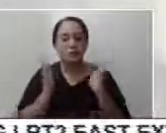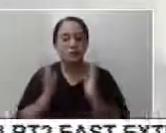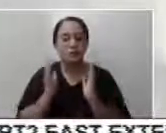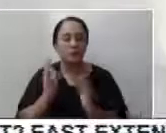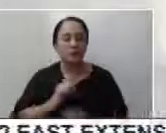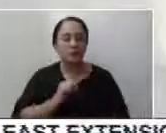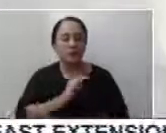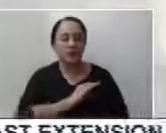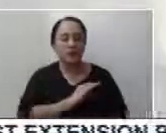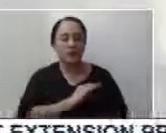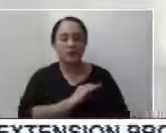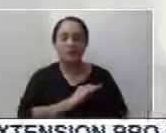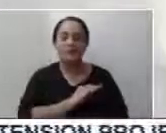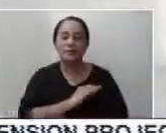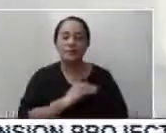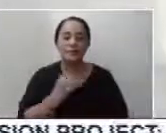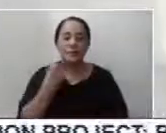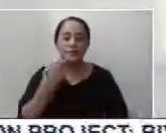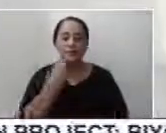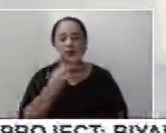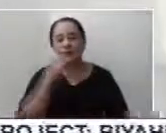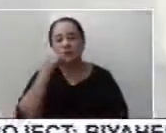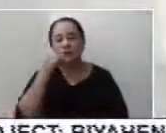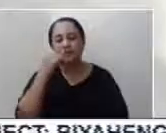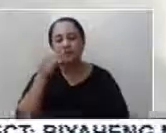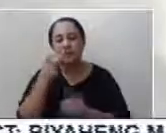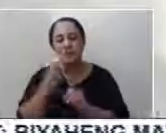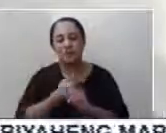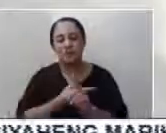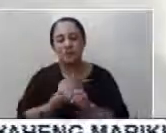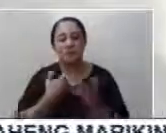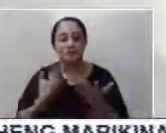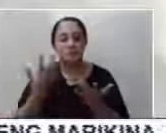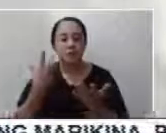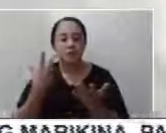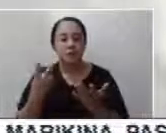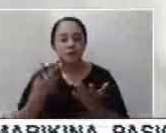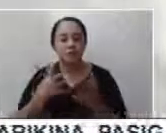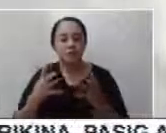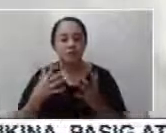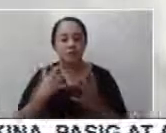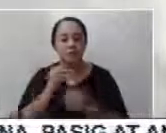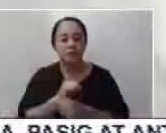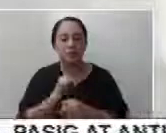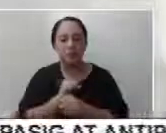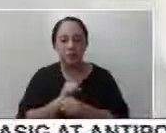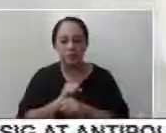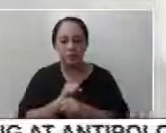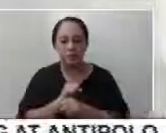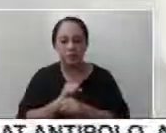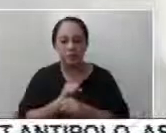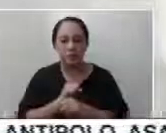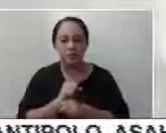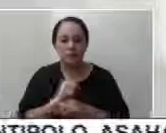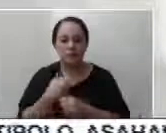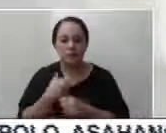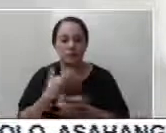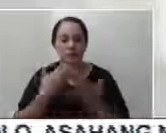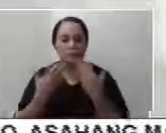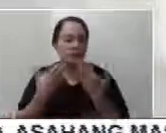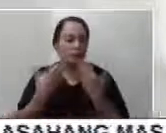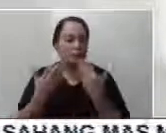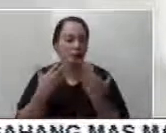natin sa National Capital Region ay we have a lesser restriction noong Mayo compared noong